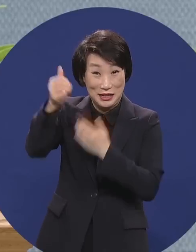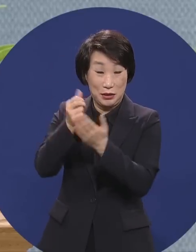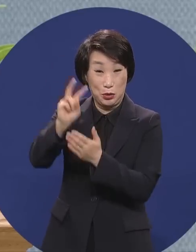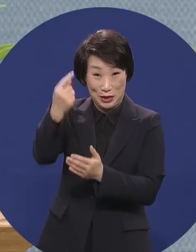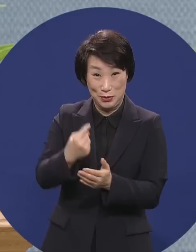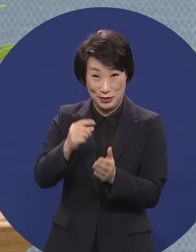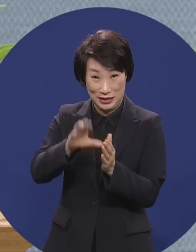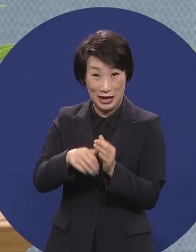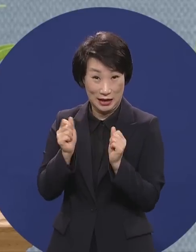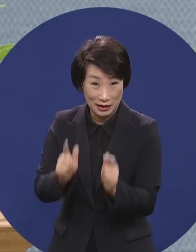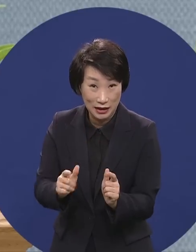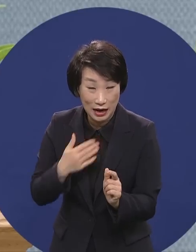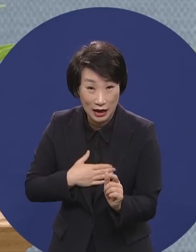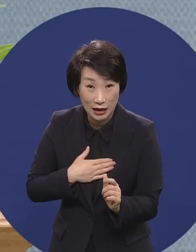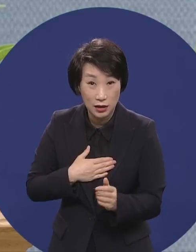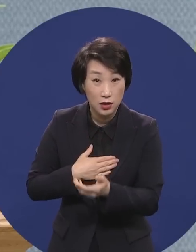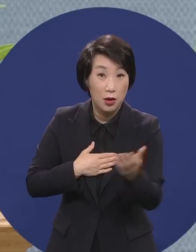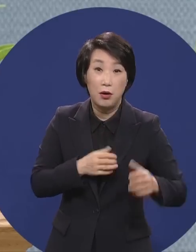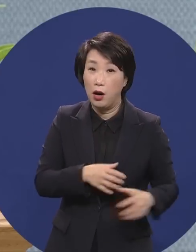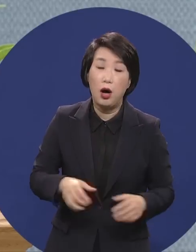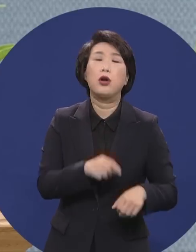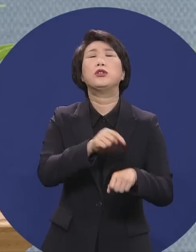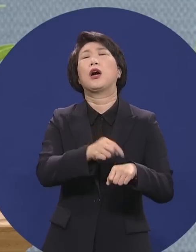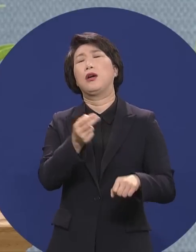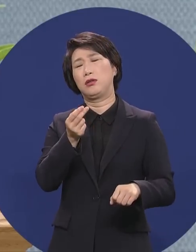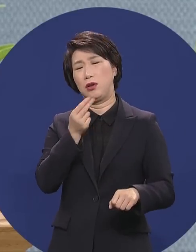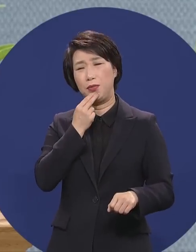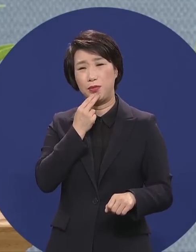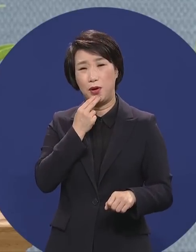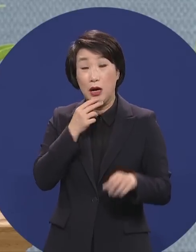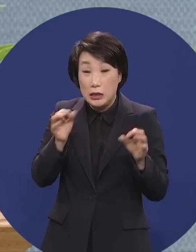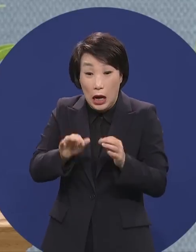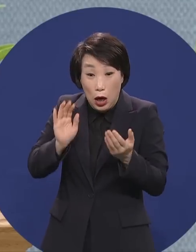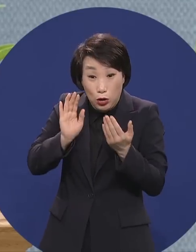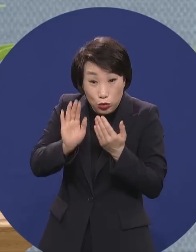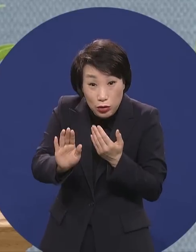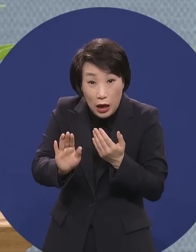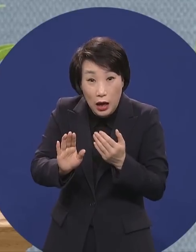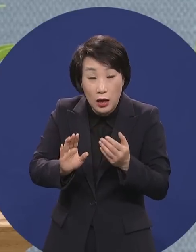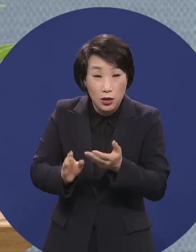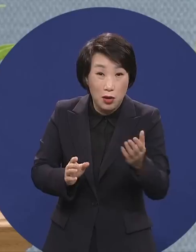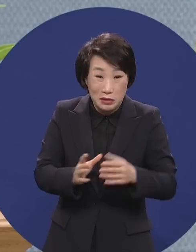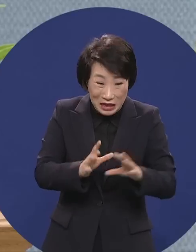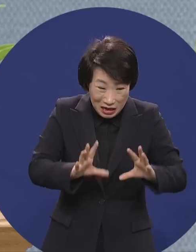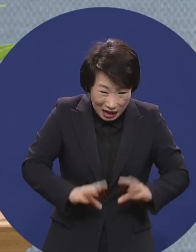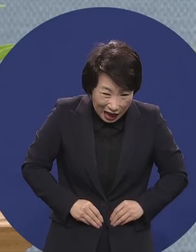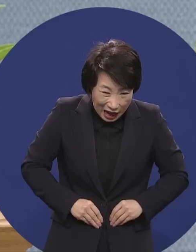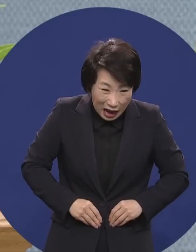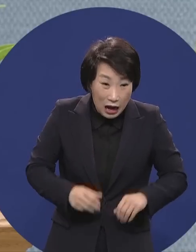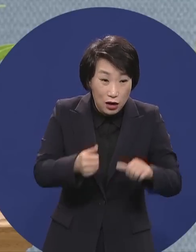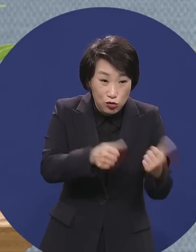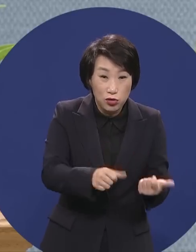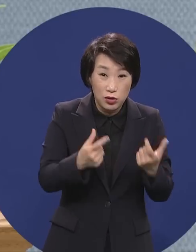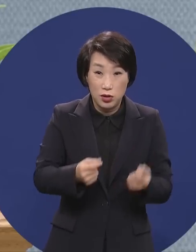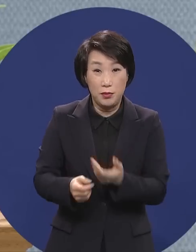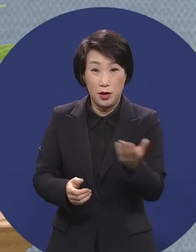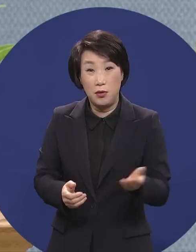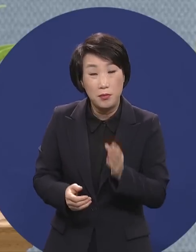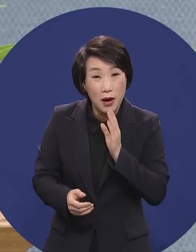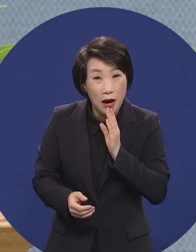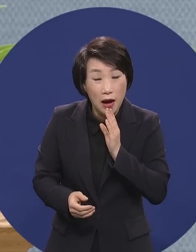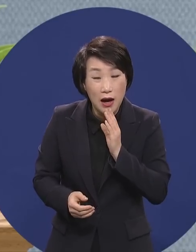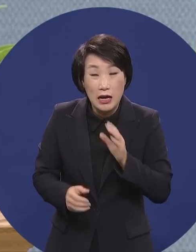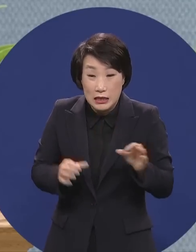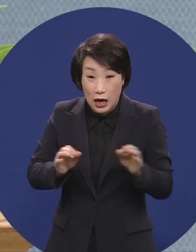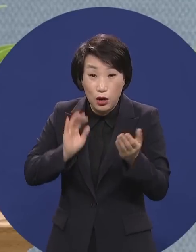때 더 주저할 시간이 없습니다. 잠시 후면 분주의 탕자가 죽듯이 잠시 후면